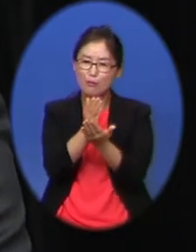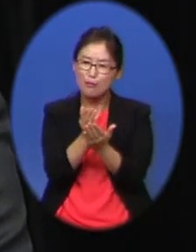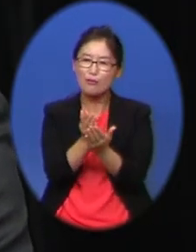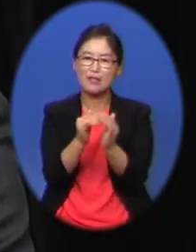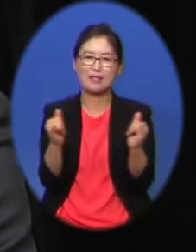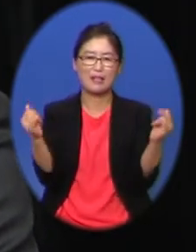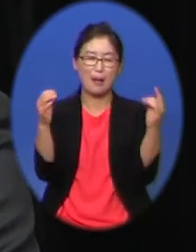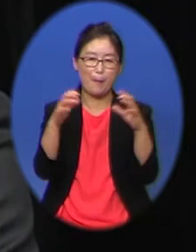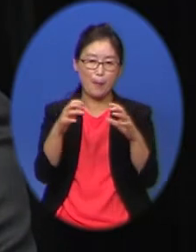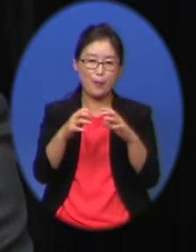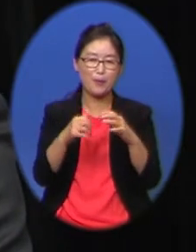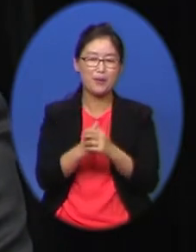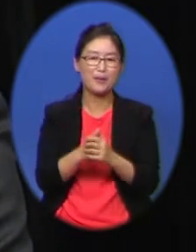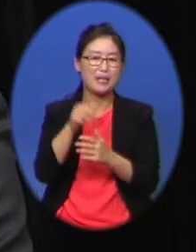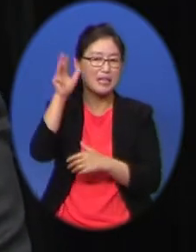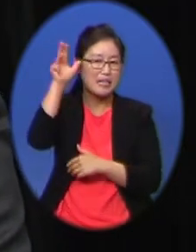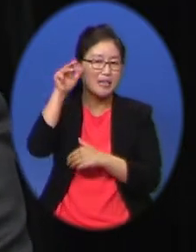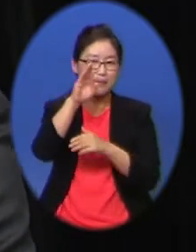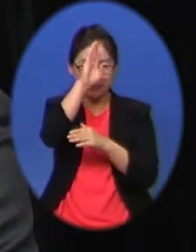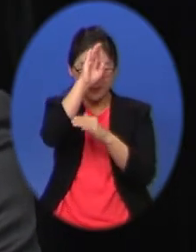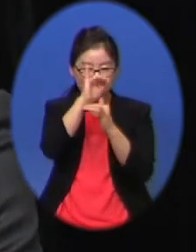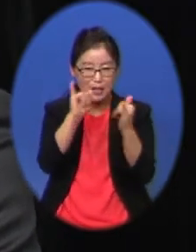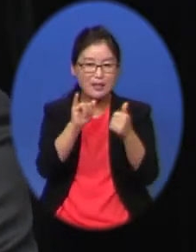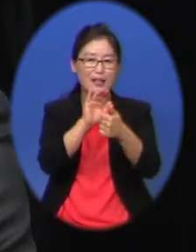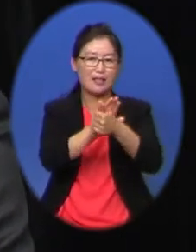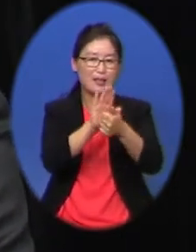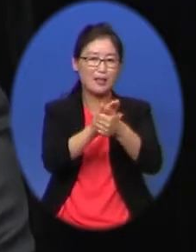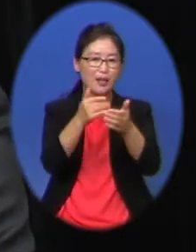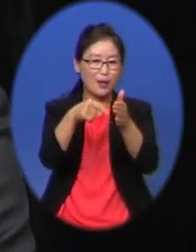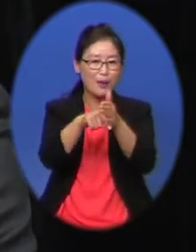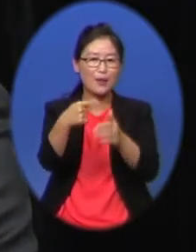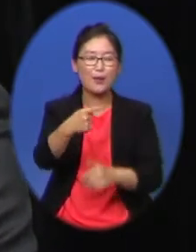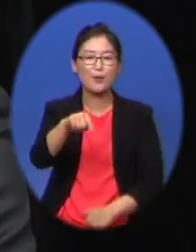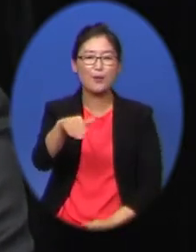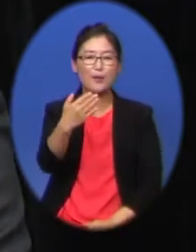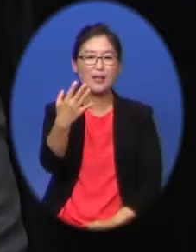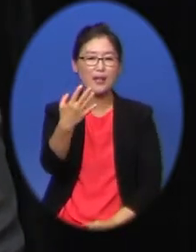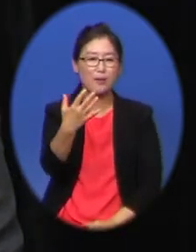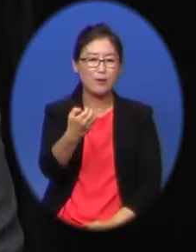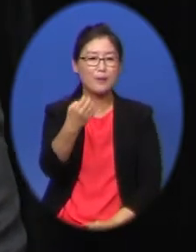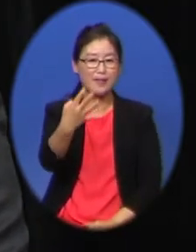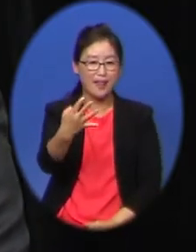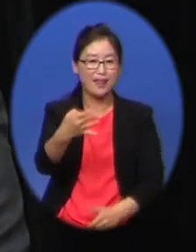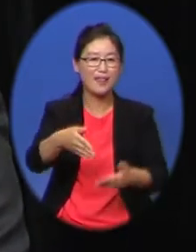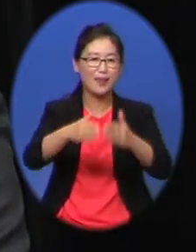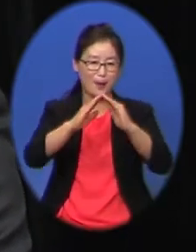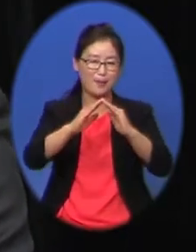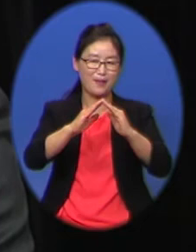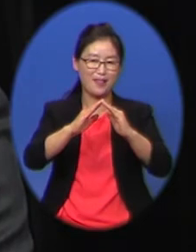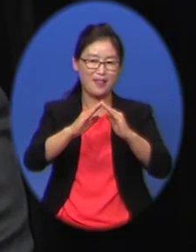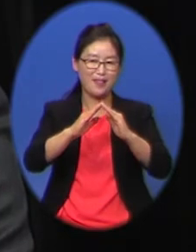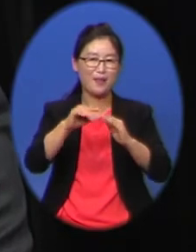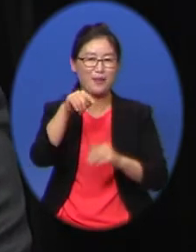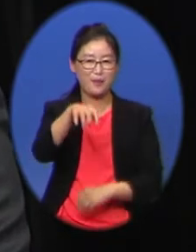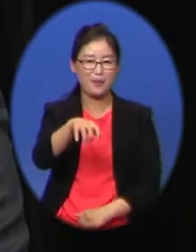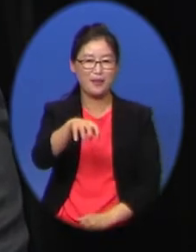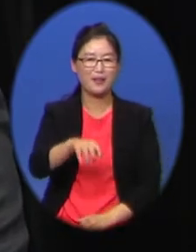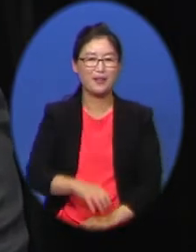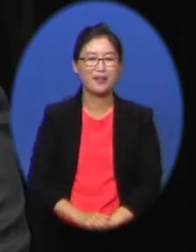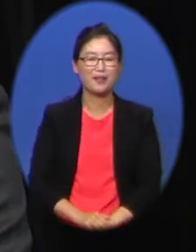환자와 가족분들을 지원하기 위해 1994년도에 설립된 비영리 사단법인인데요. 이 한국